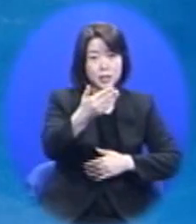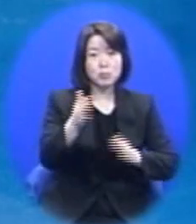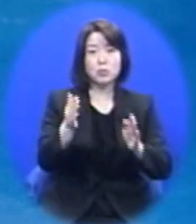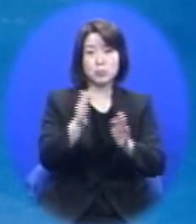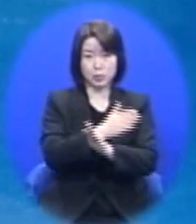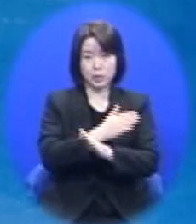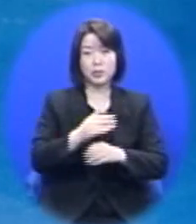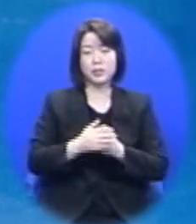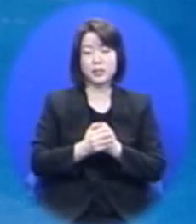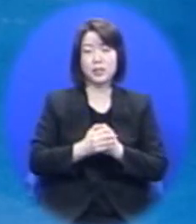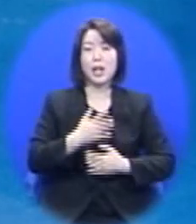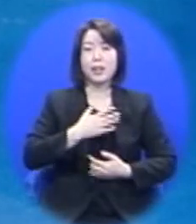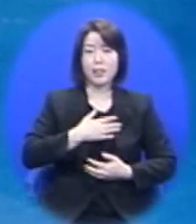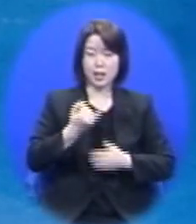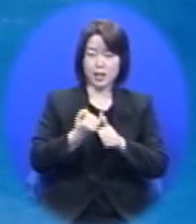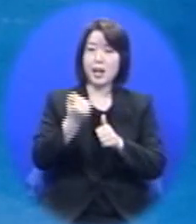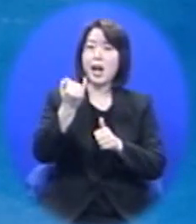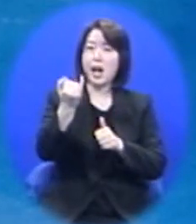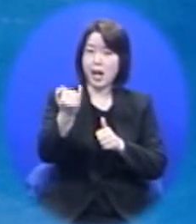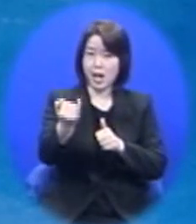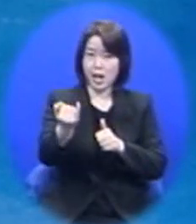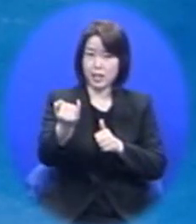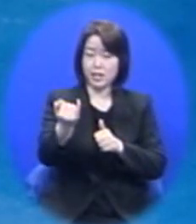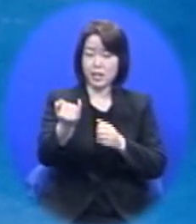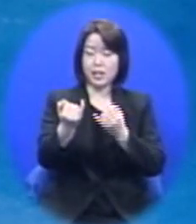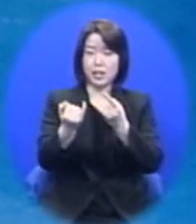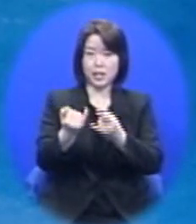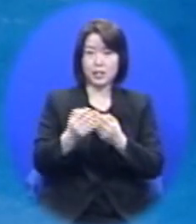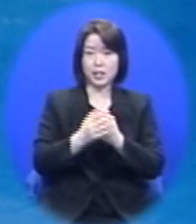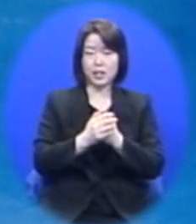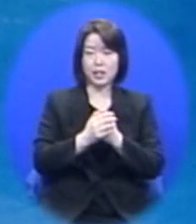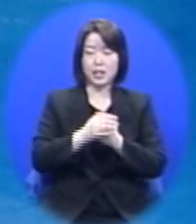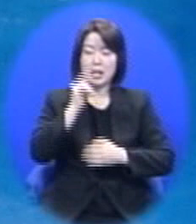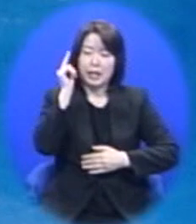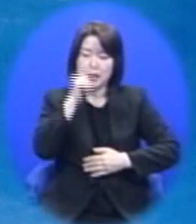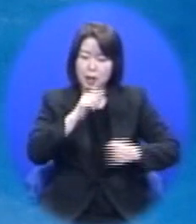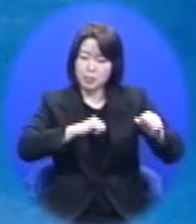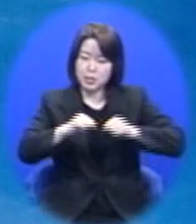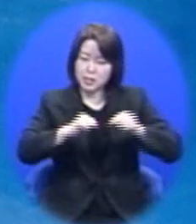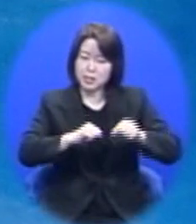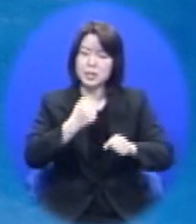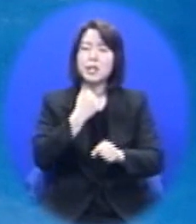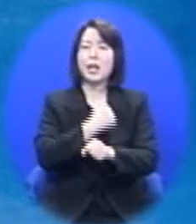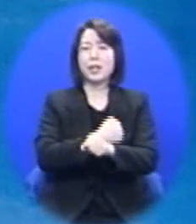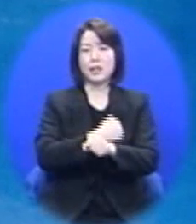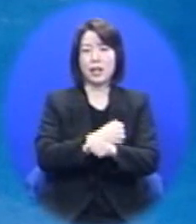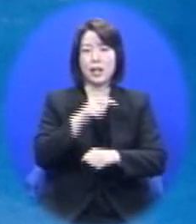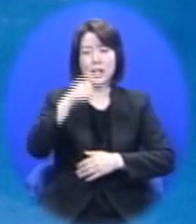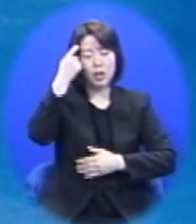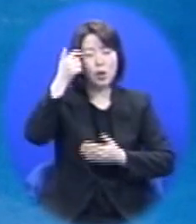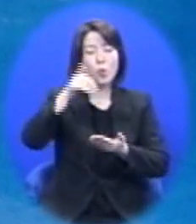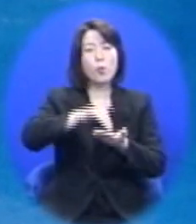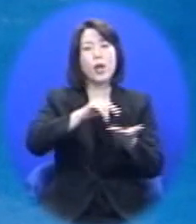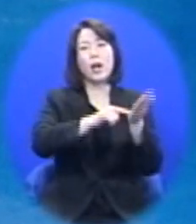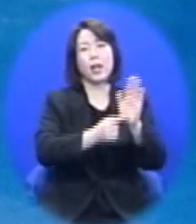내가 아내에게 못할 짓을 했다 이런 후회가 나오기